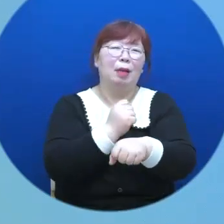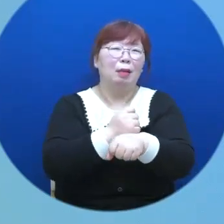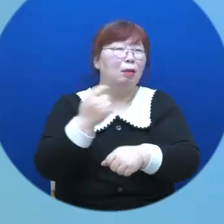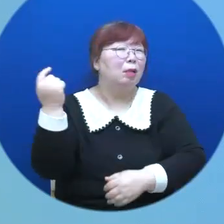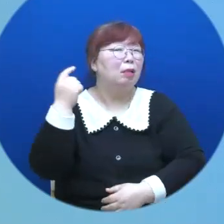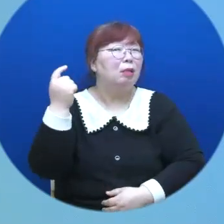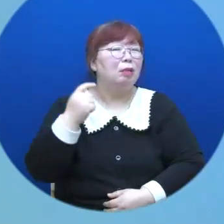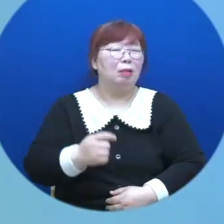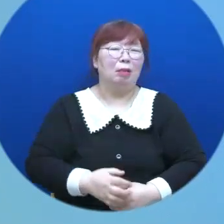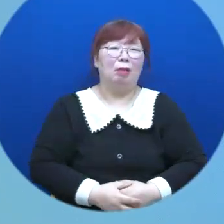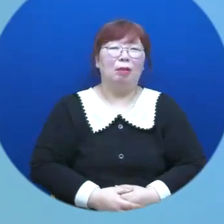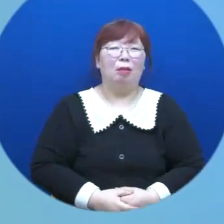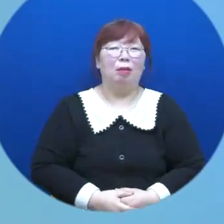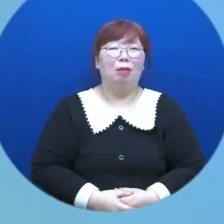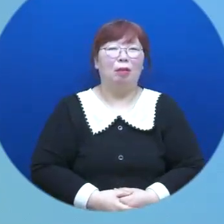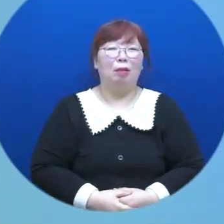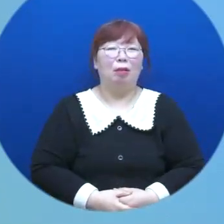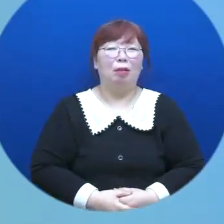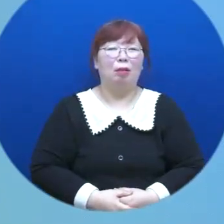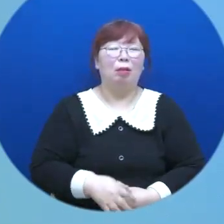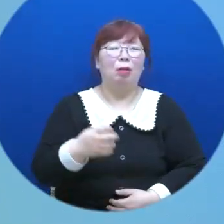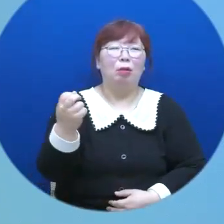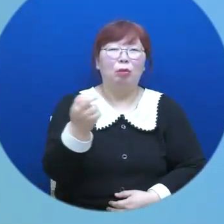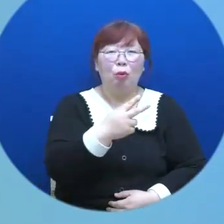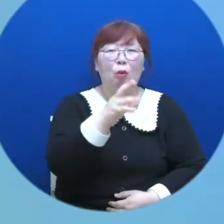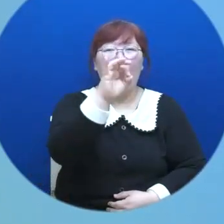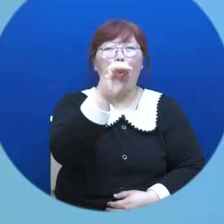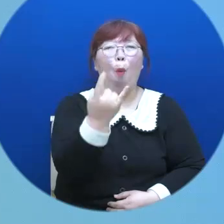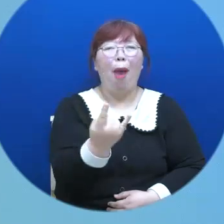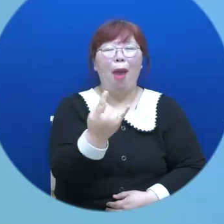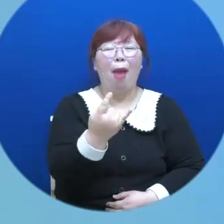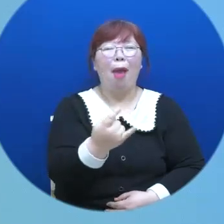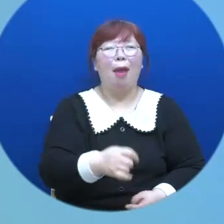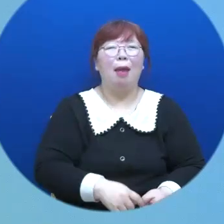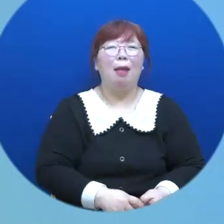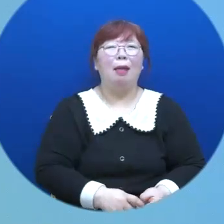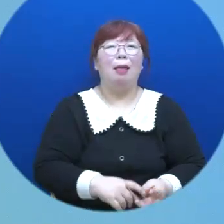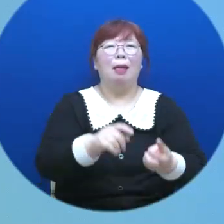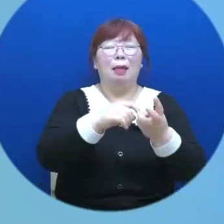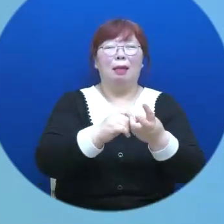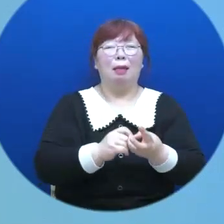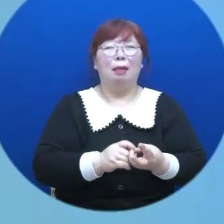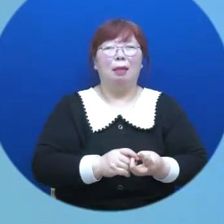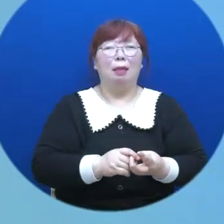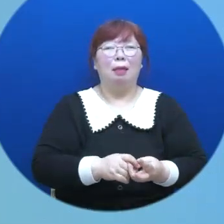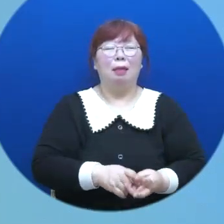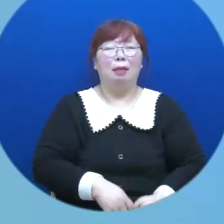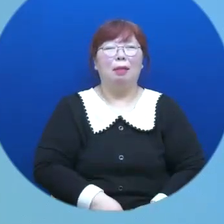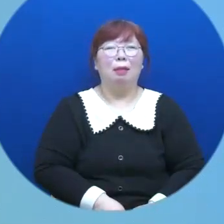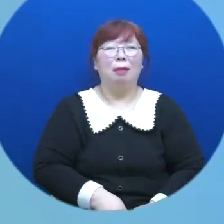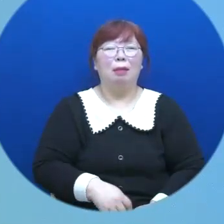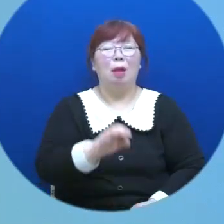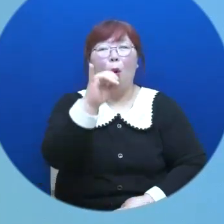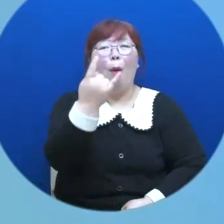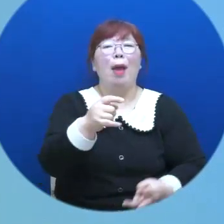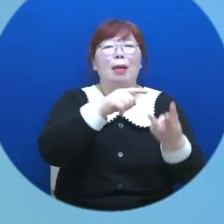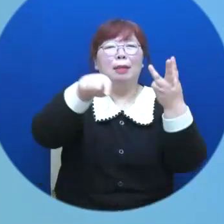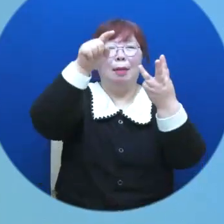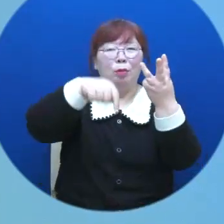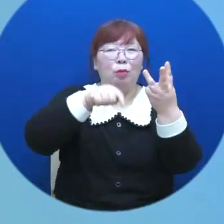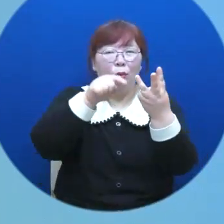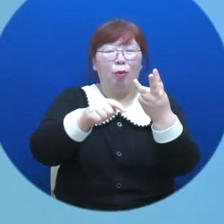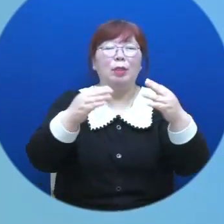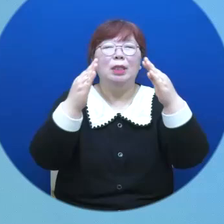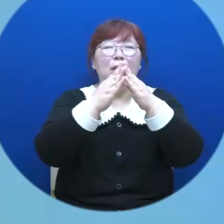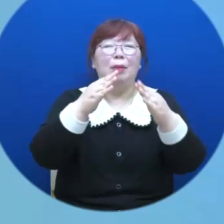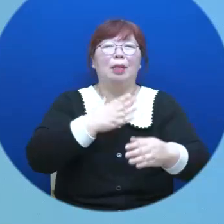들었거든. 그리고 외삼촌 집에 갔거든. 외삼촌 집에서 20년을 내가